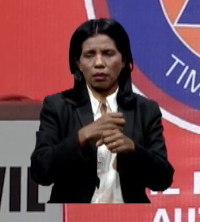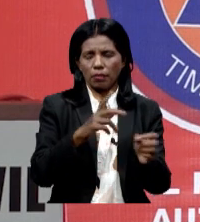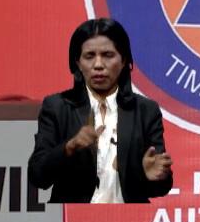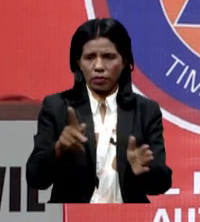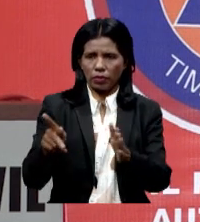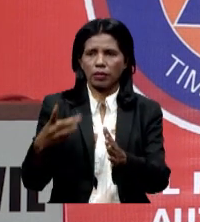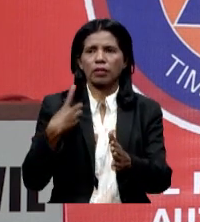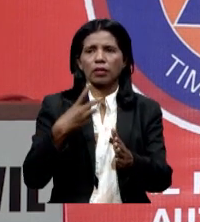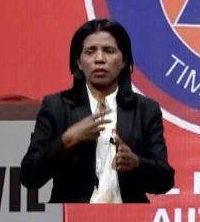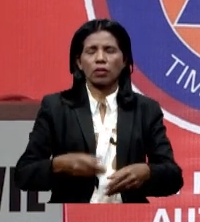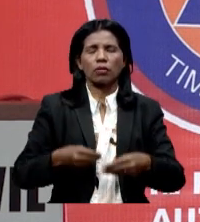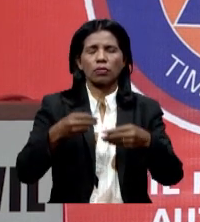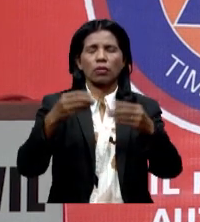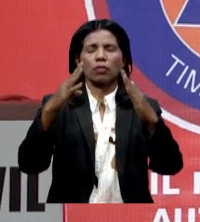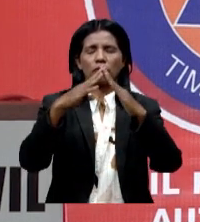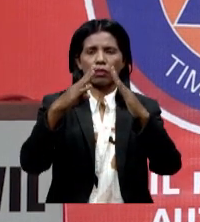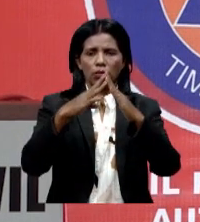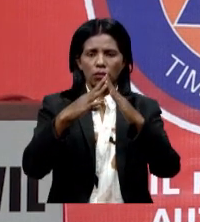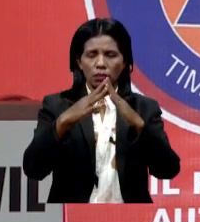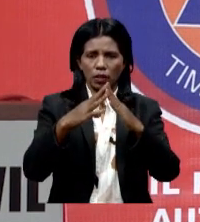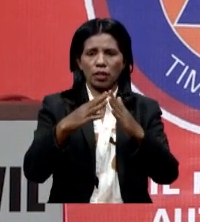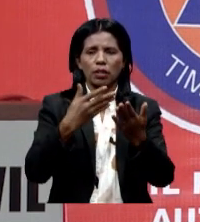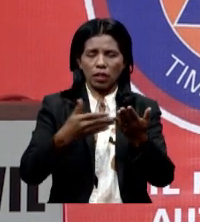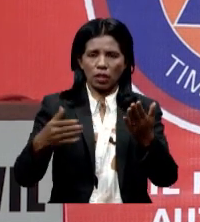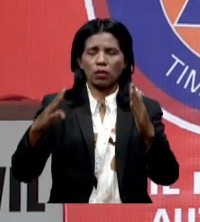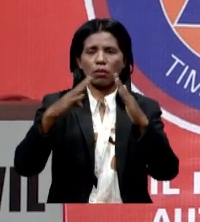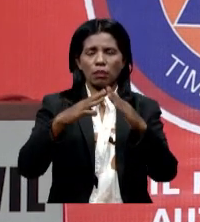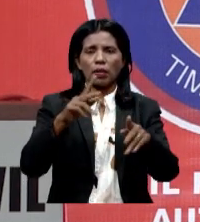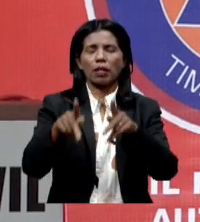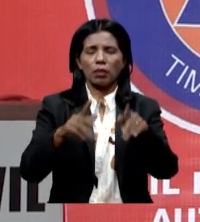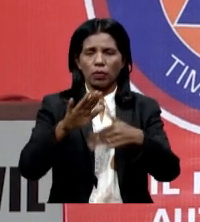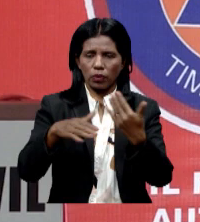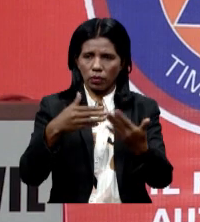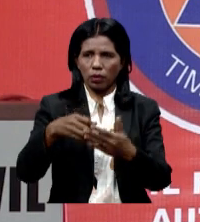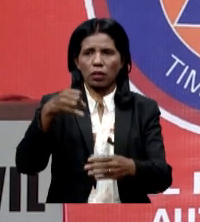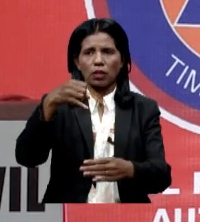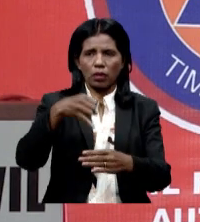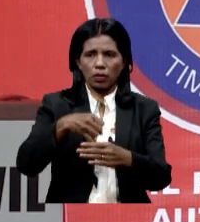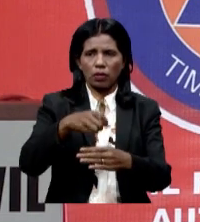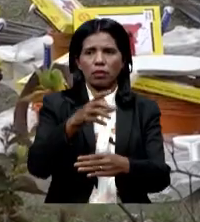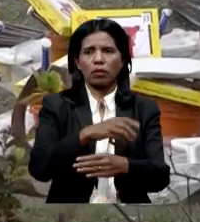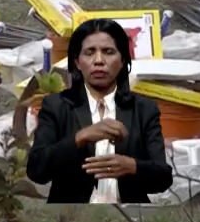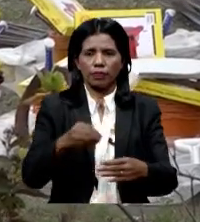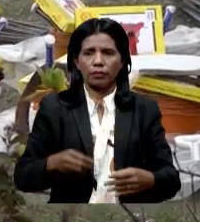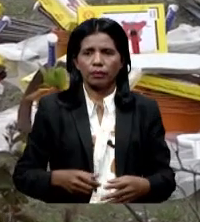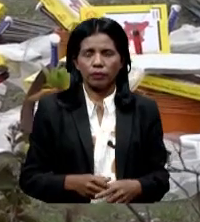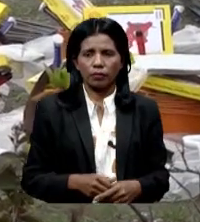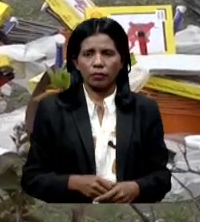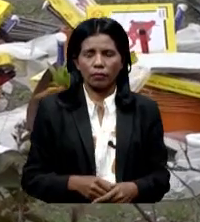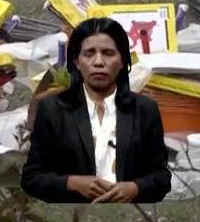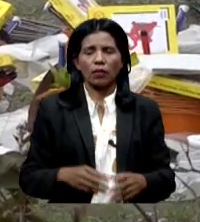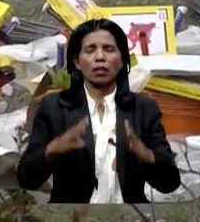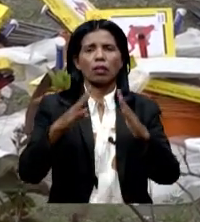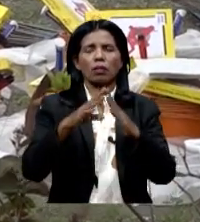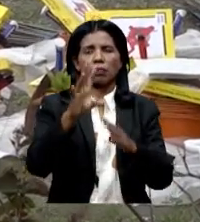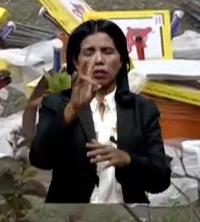sih distribusi material konsumsi bagi tim masyarakat, inklui orsamento ekuadralu mundeora. Uma atus hitu